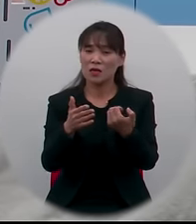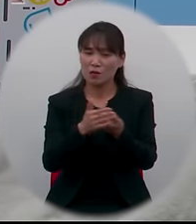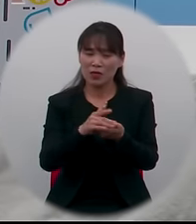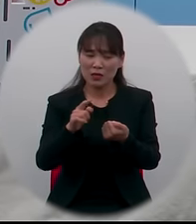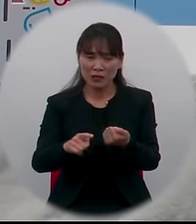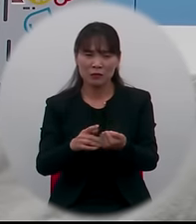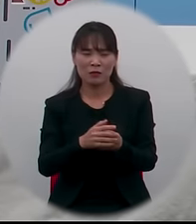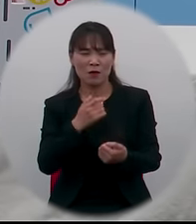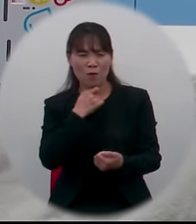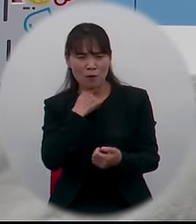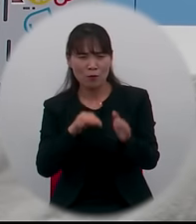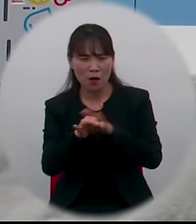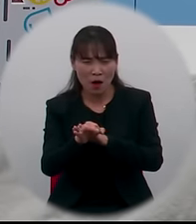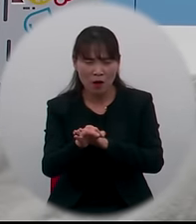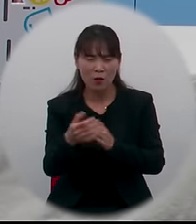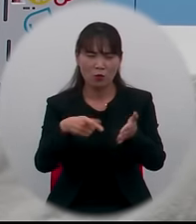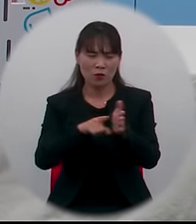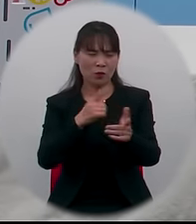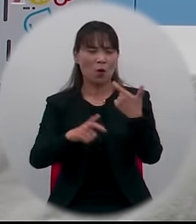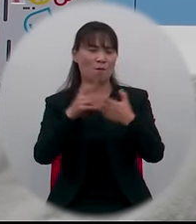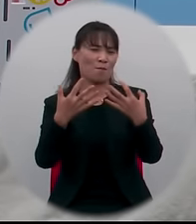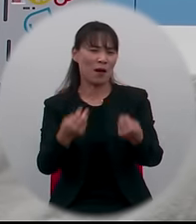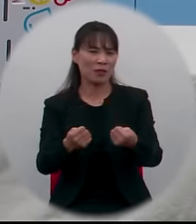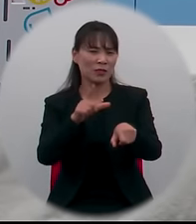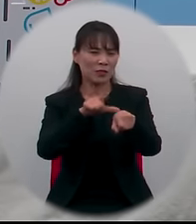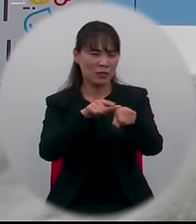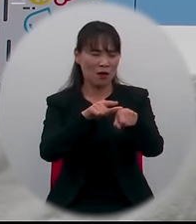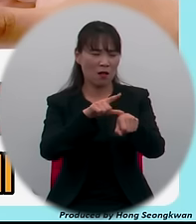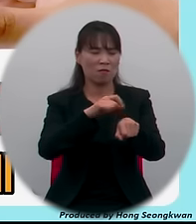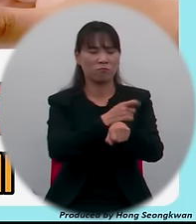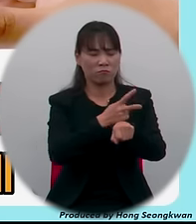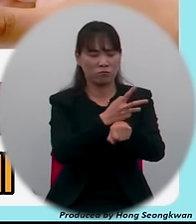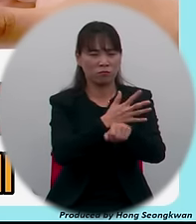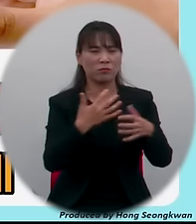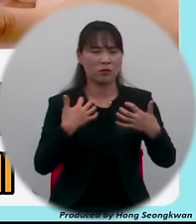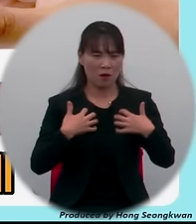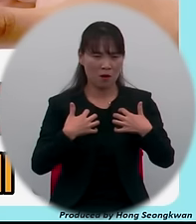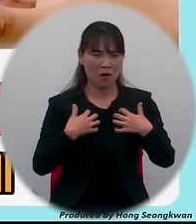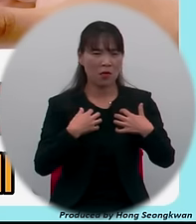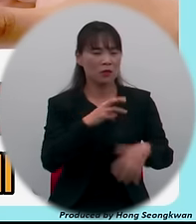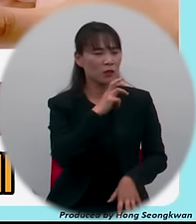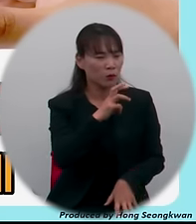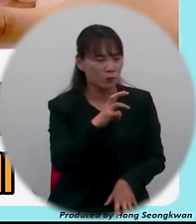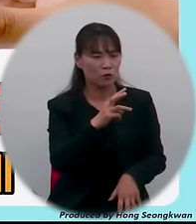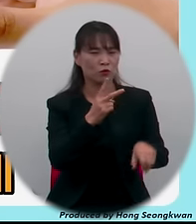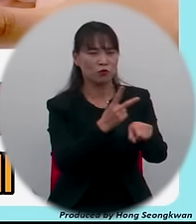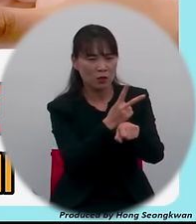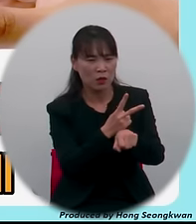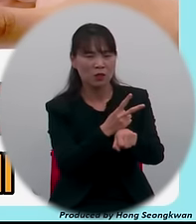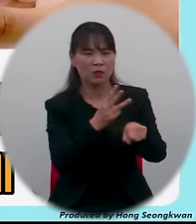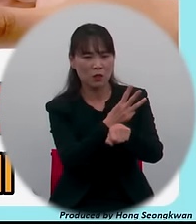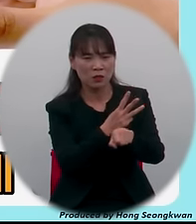이전보다 더 많은 시간 동안 게임을 하게 되므로 이제 30분 하던 아이가 두시간 세 시간 하는 그러 문제들이 생기게